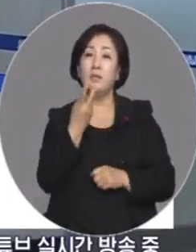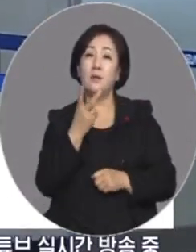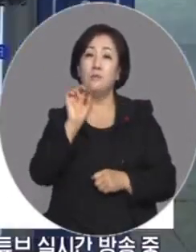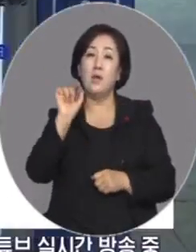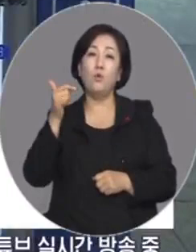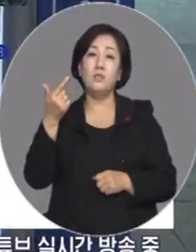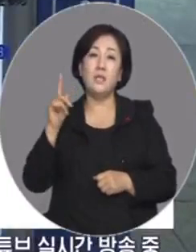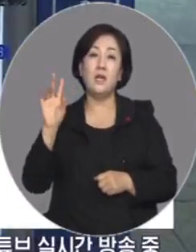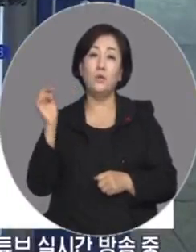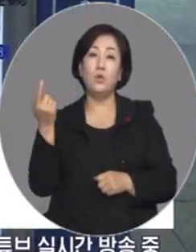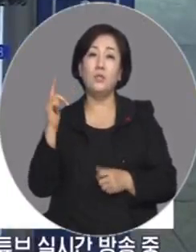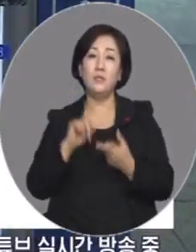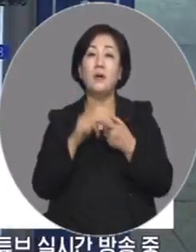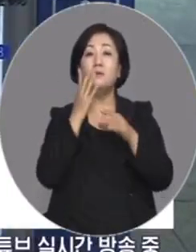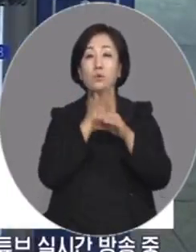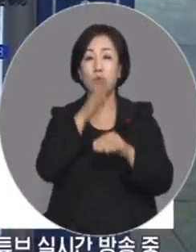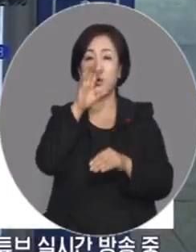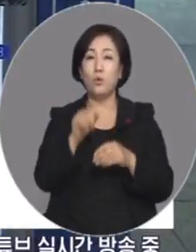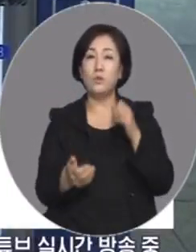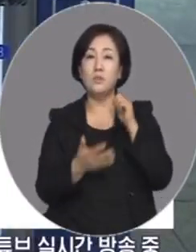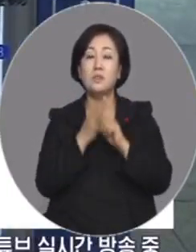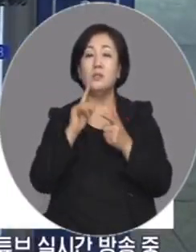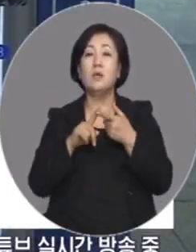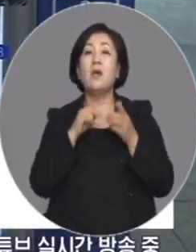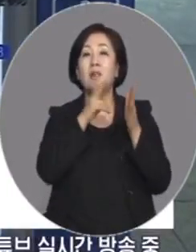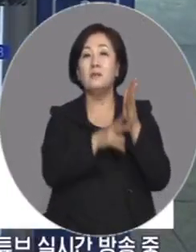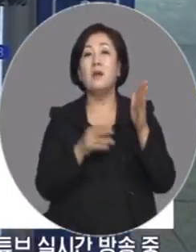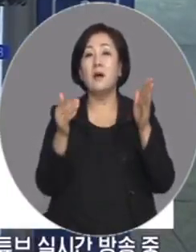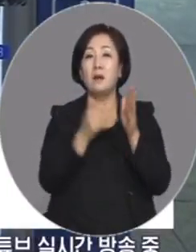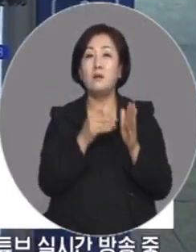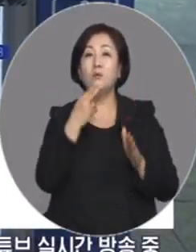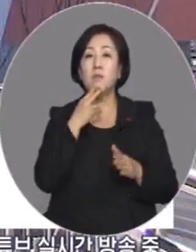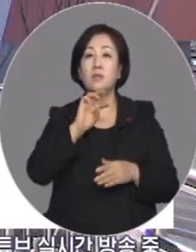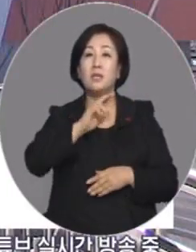온산 온양의 거점역으로 무궁화호가 정차하지 않을 경우